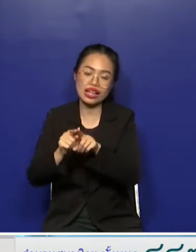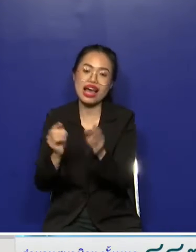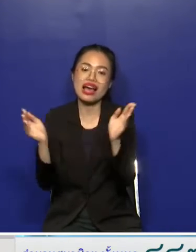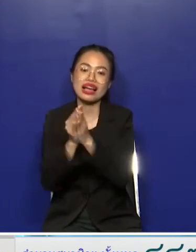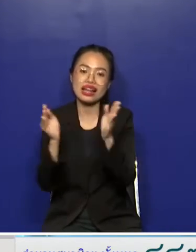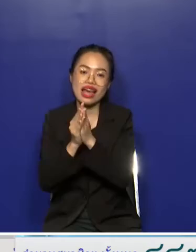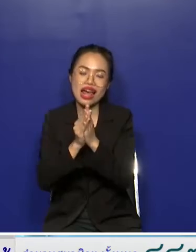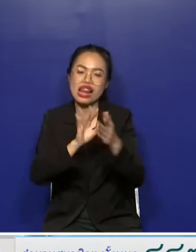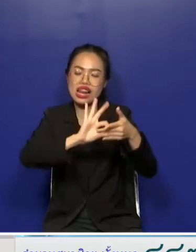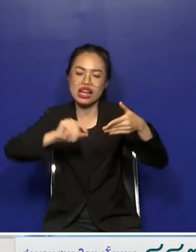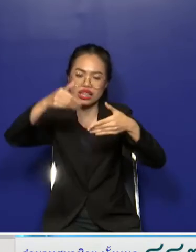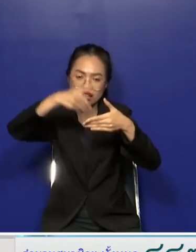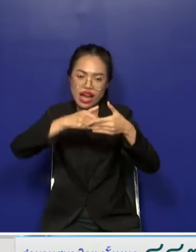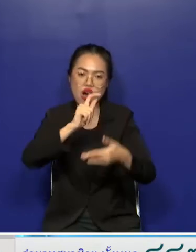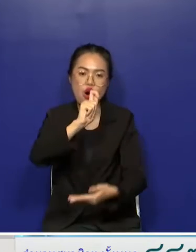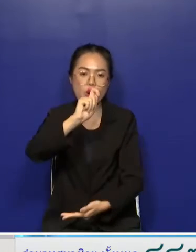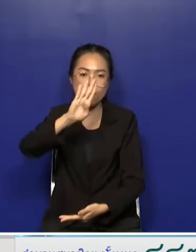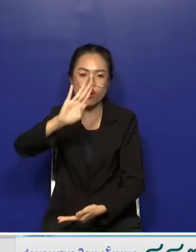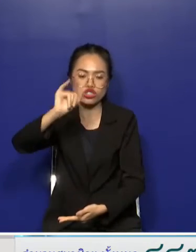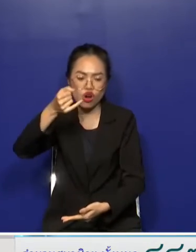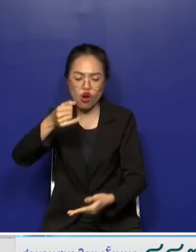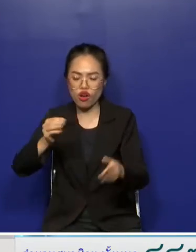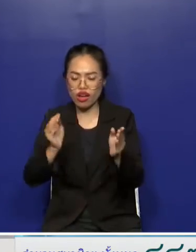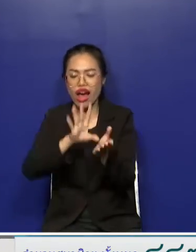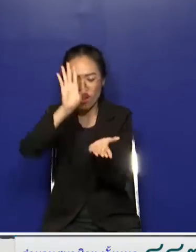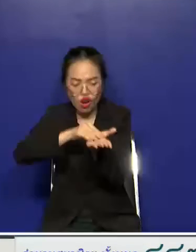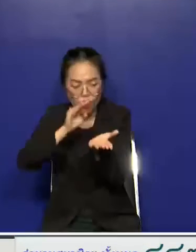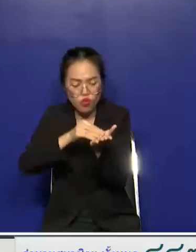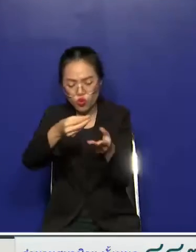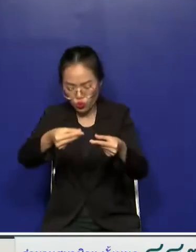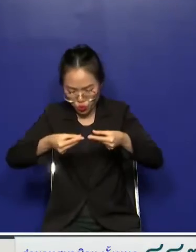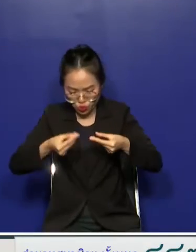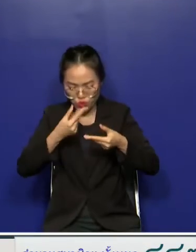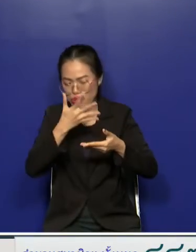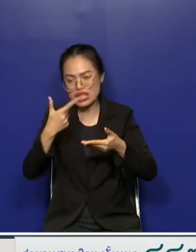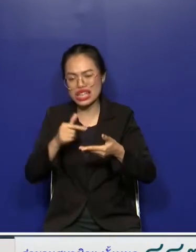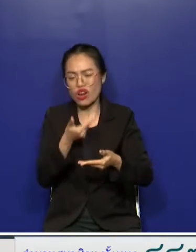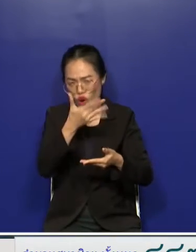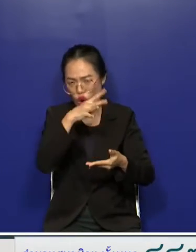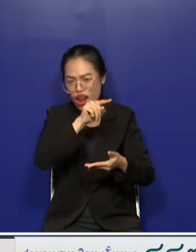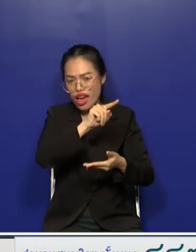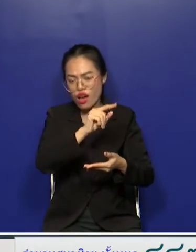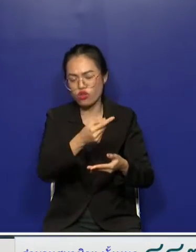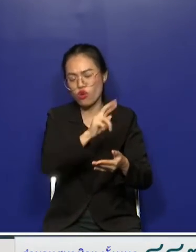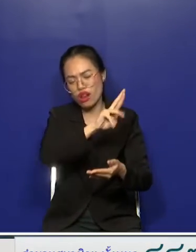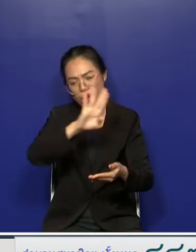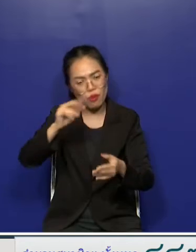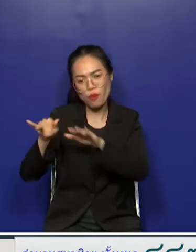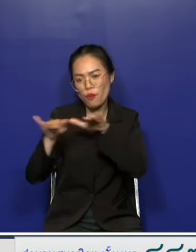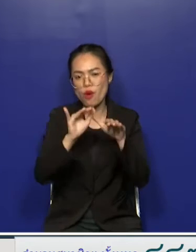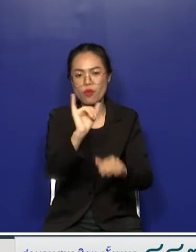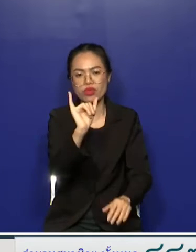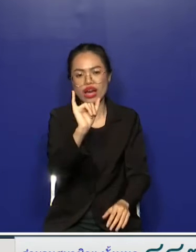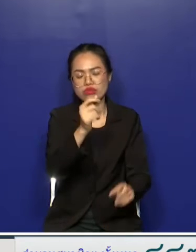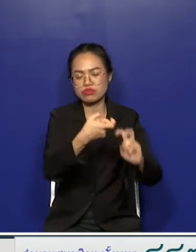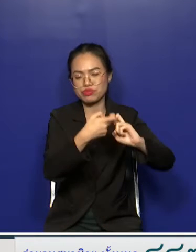อก็ยไม่ได้ครั ธรฐานครัที่ผ่านมา อย่างนเป็ต้นครับนั่นคือปญหาที่ระบบไม่พร้อม และทำใหเกิปัญหา